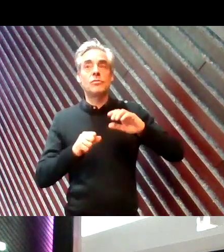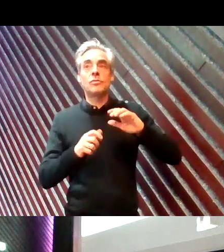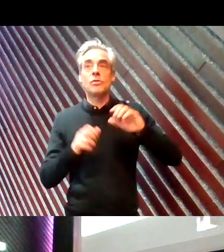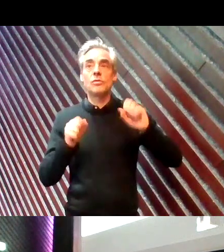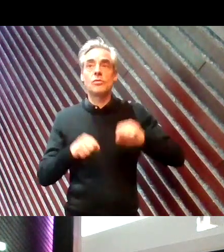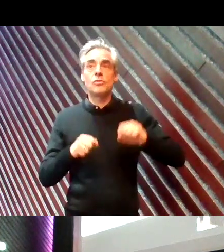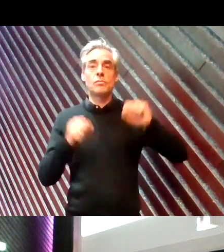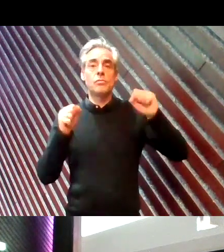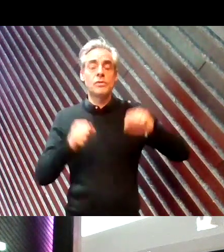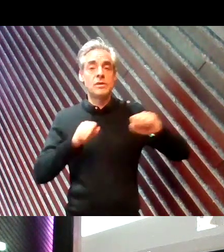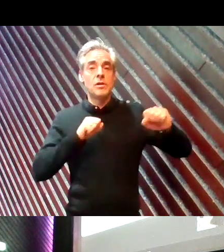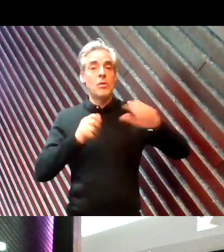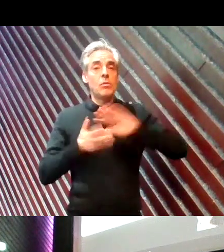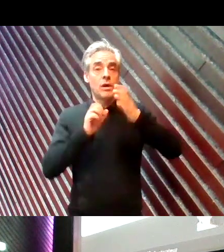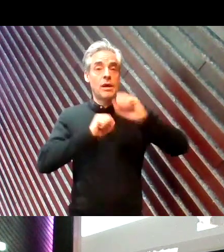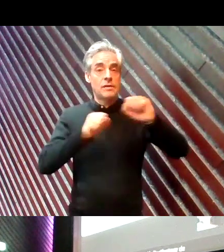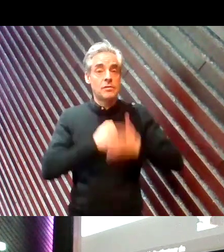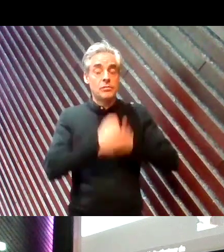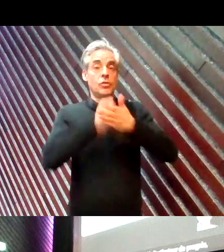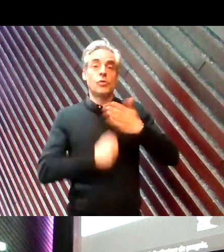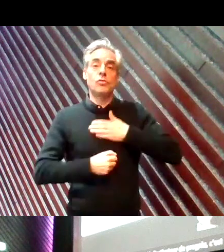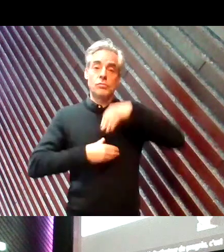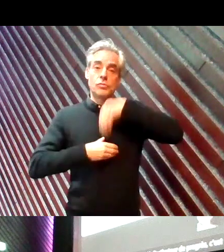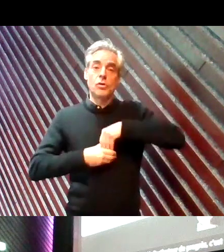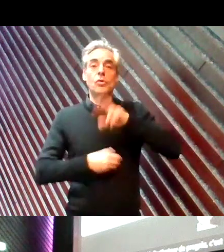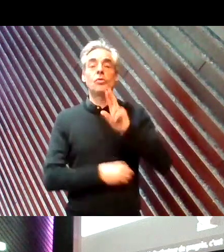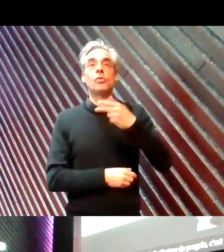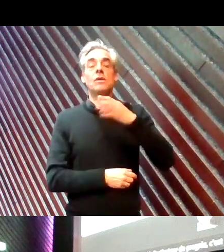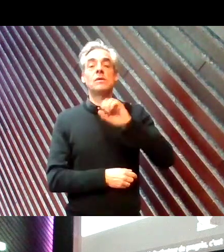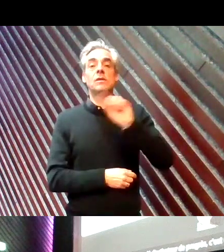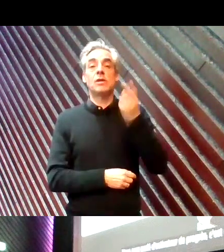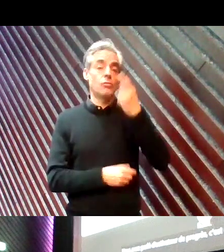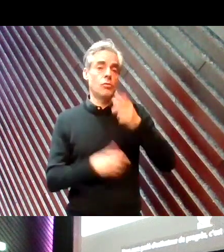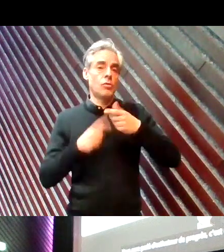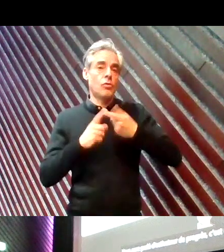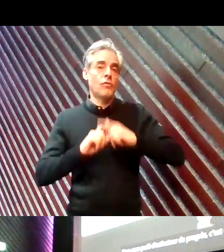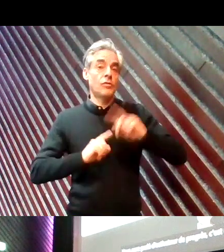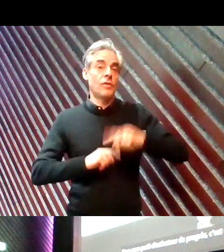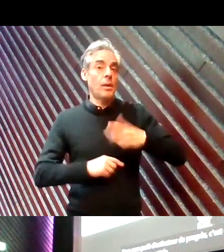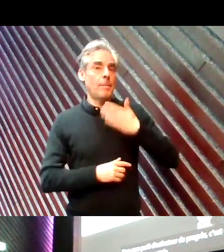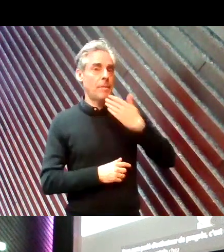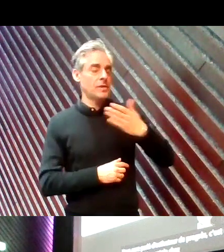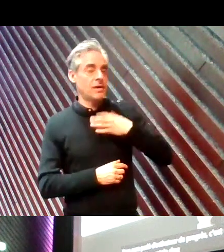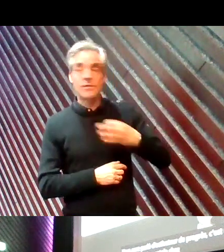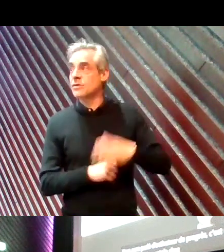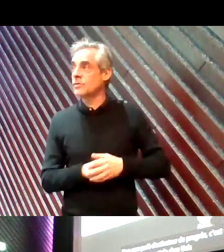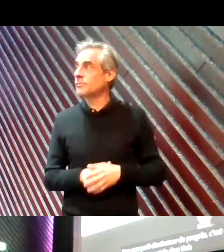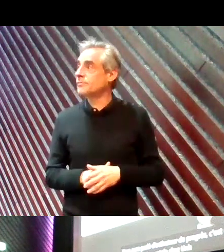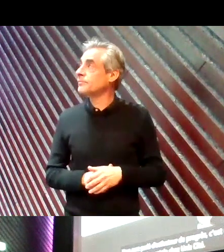et c'est notre croyance fondamentale chez Unicité, en fait. Merci de nous avoir invités.